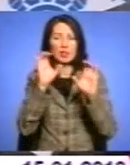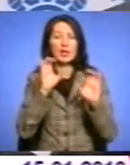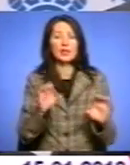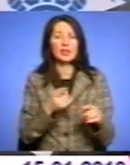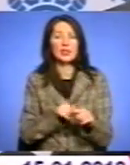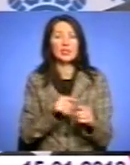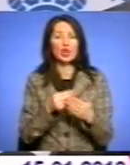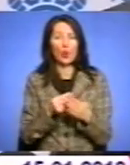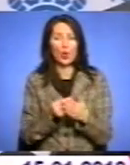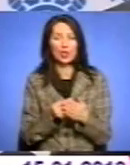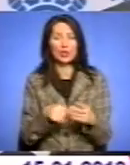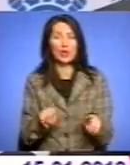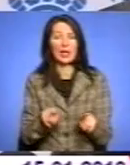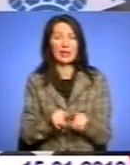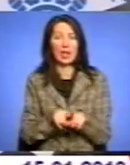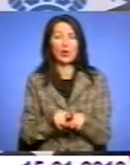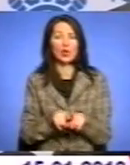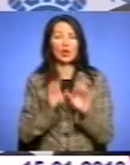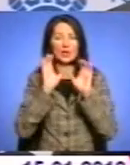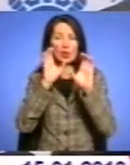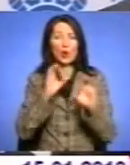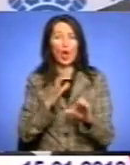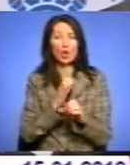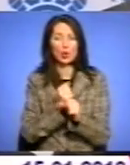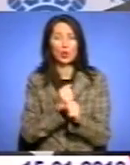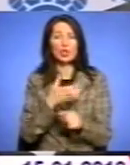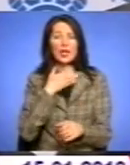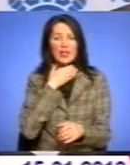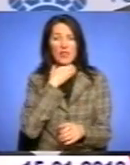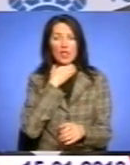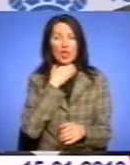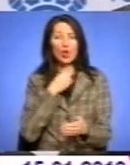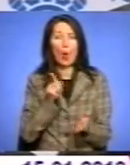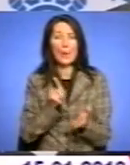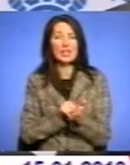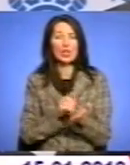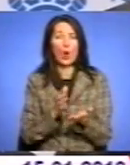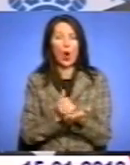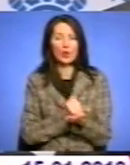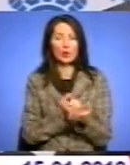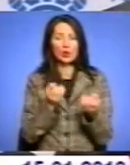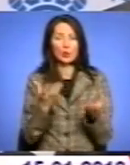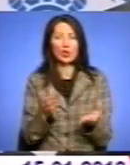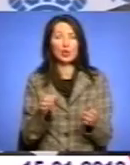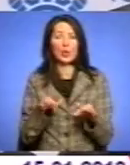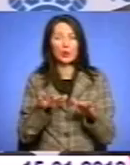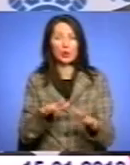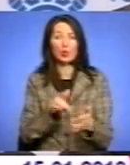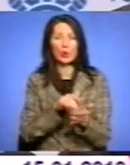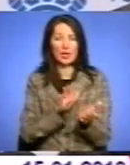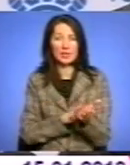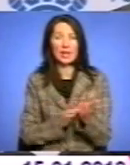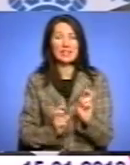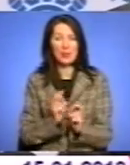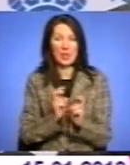про скорочення дефіциту пенсійного фонду, ну і про спрощену процедуру реєстрації підприємців. Тут десь